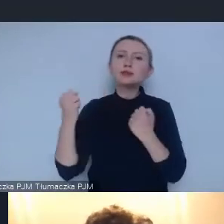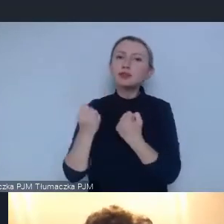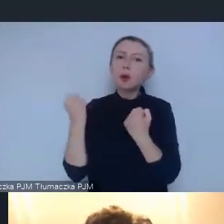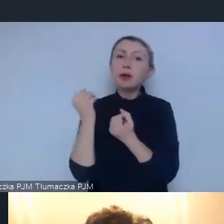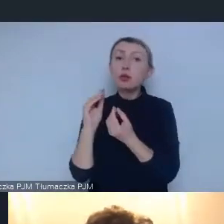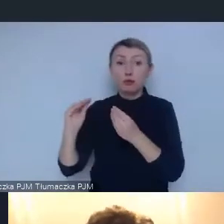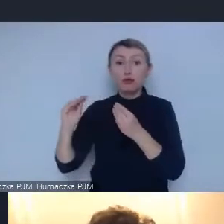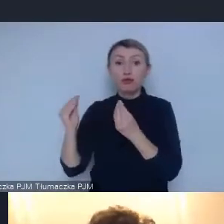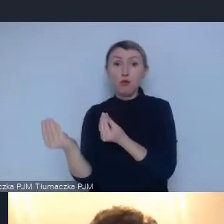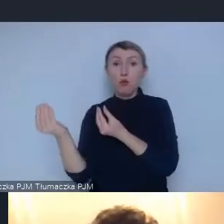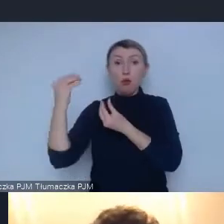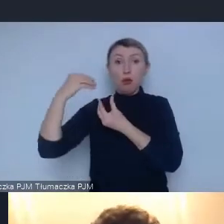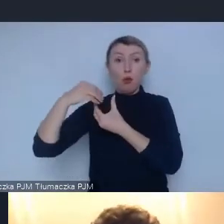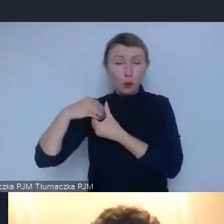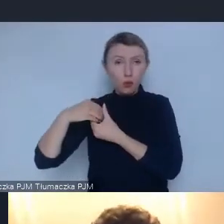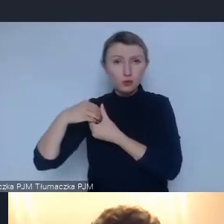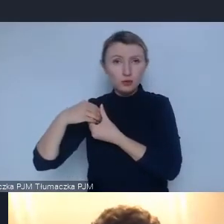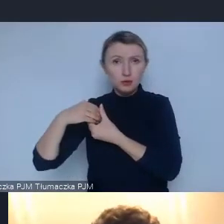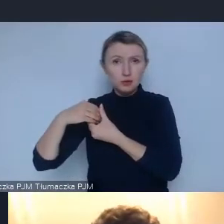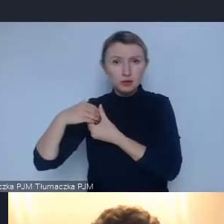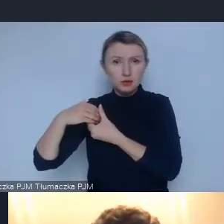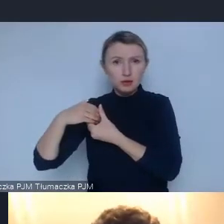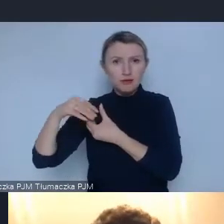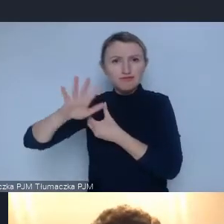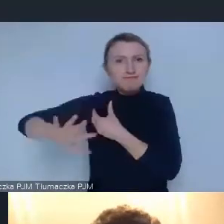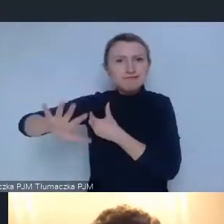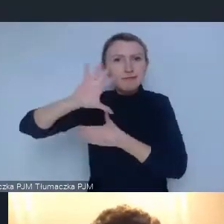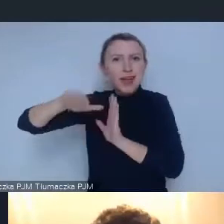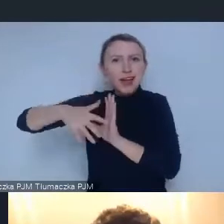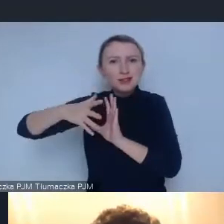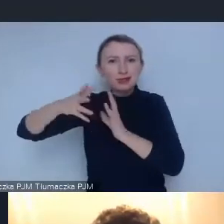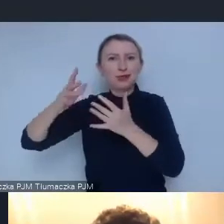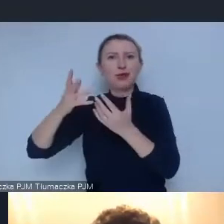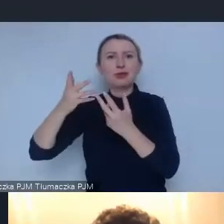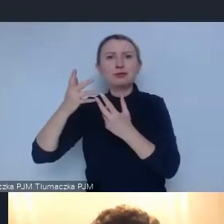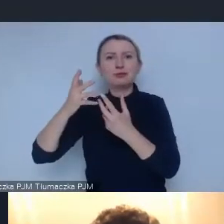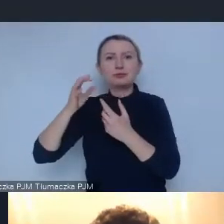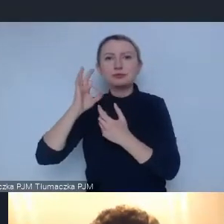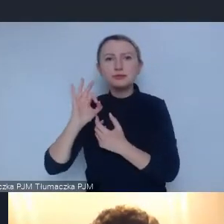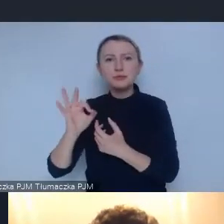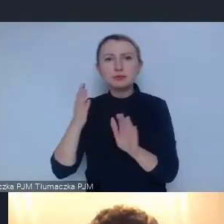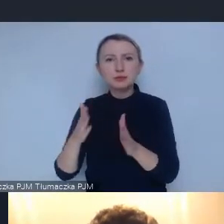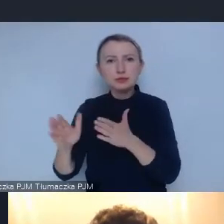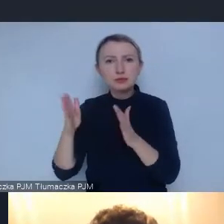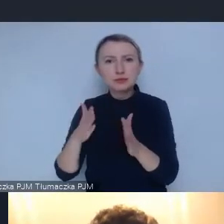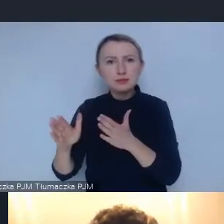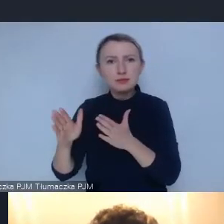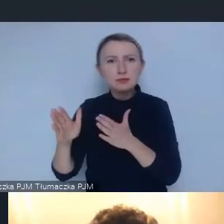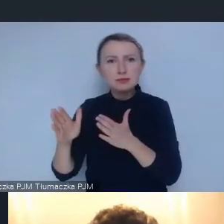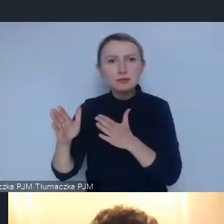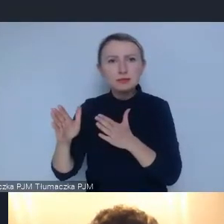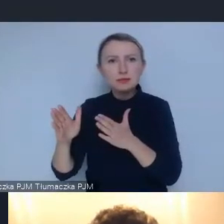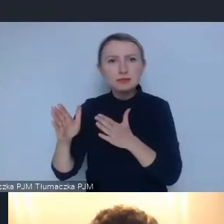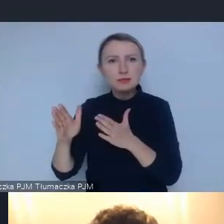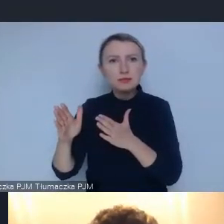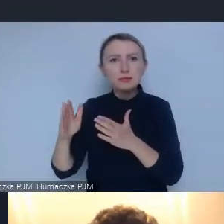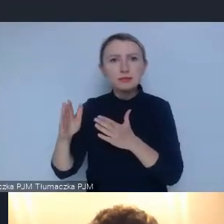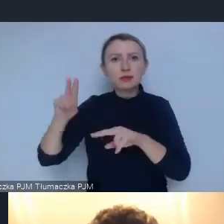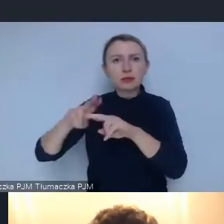włączenie w organizm miasta, jego odpowiednie wyposażenie po to, żeby tam przyciągnąć nowe